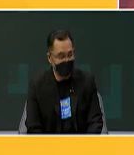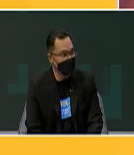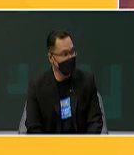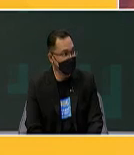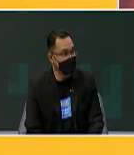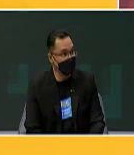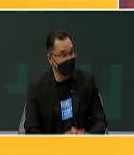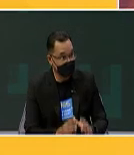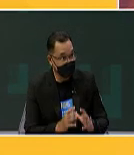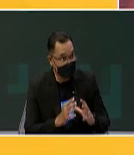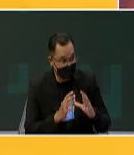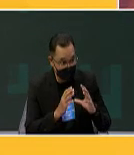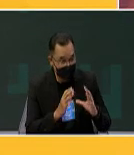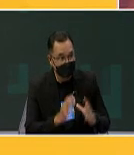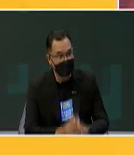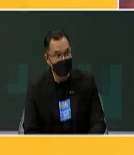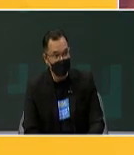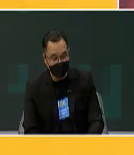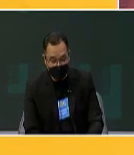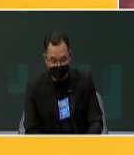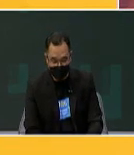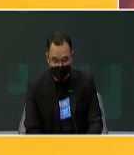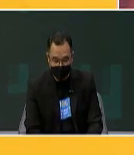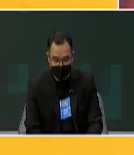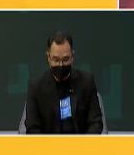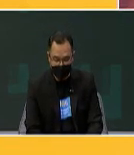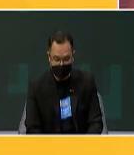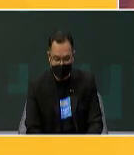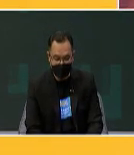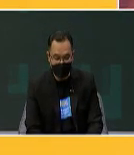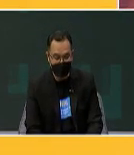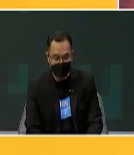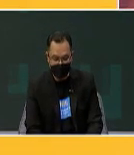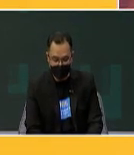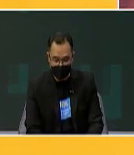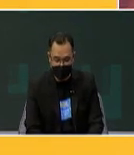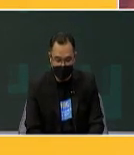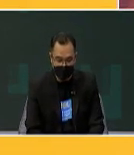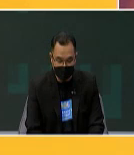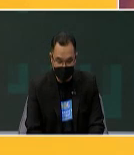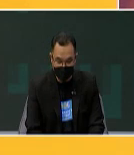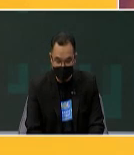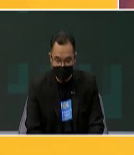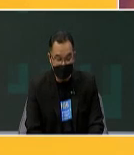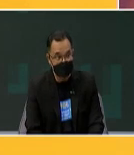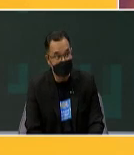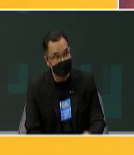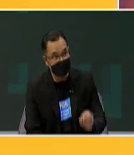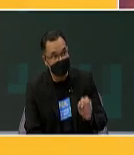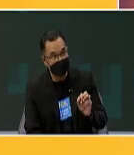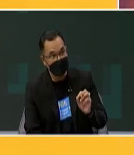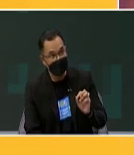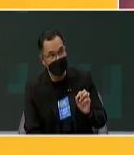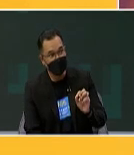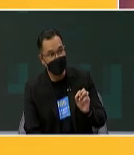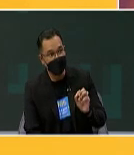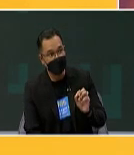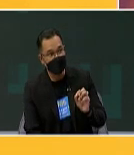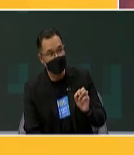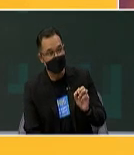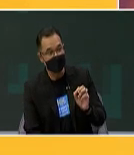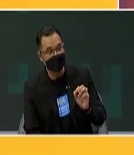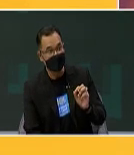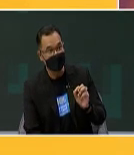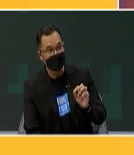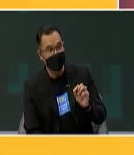kepada golongan sasaran yang kita tentukan. Saya lihat pelan transformasi adalah